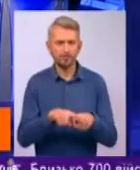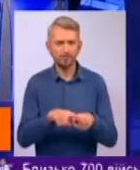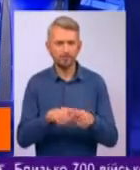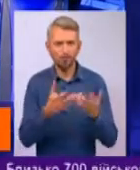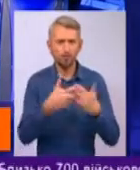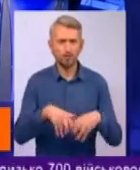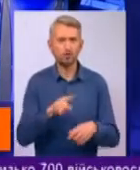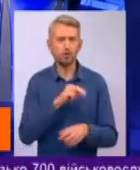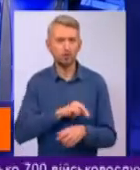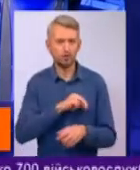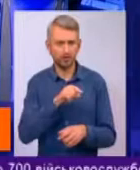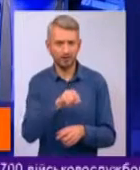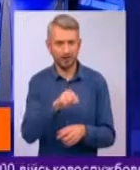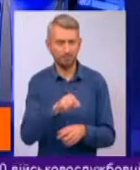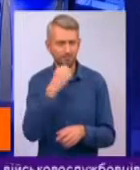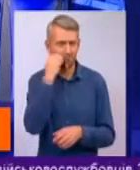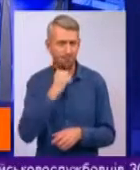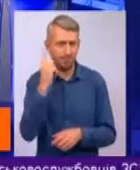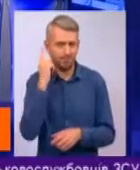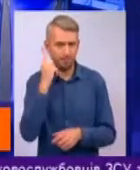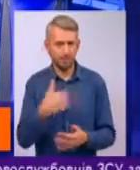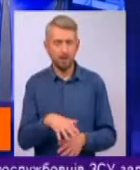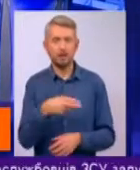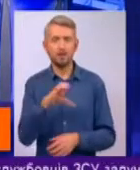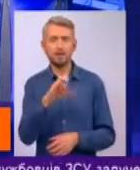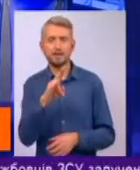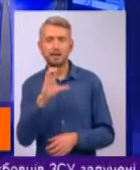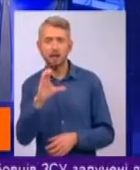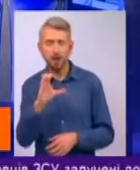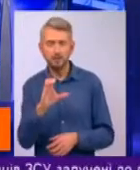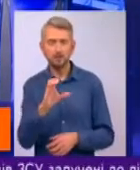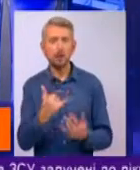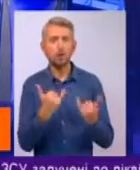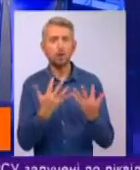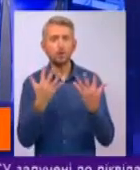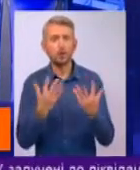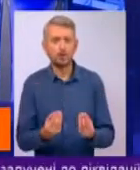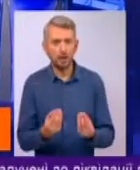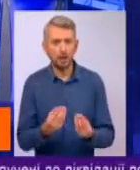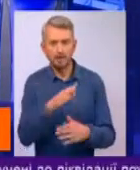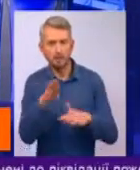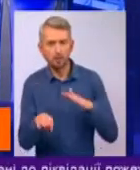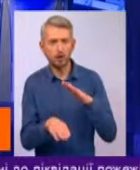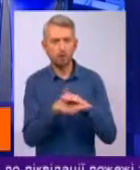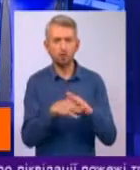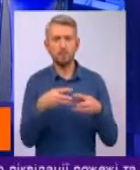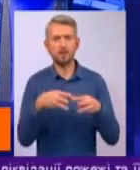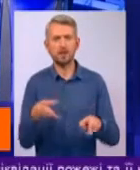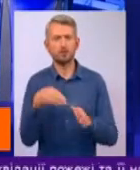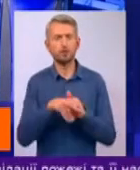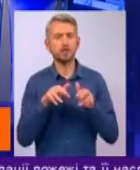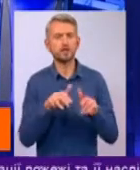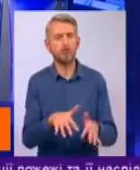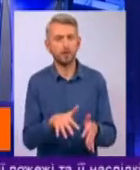от на такі речі, він застарілий. ДСНС організаційно на сьогоднішній день підпорядковано Міністерству внутрішніх